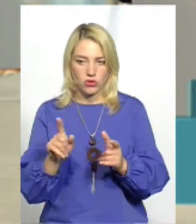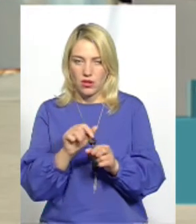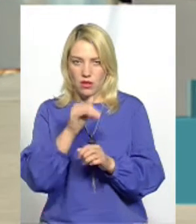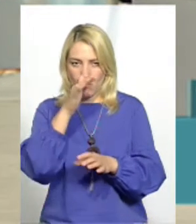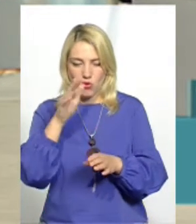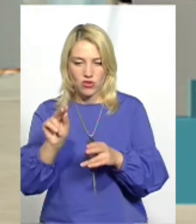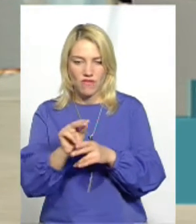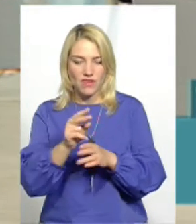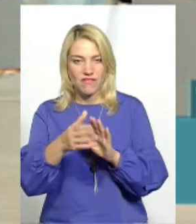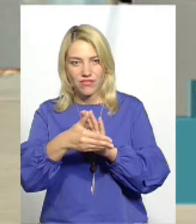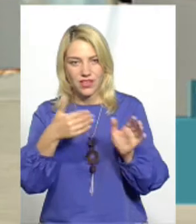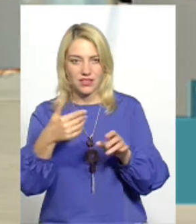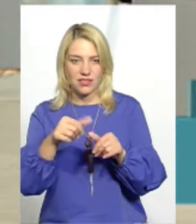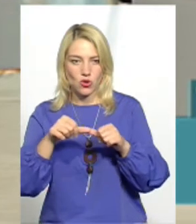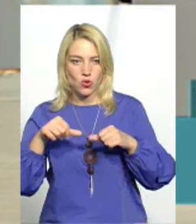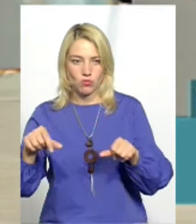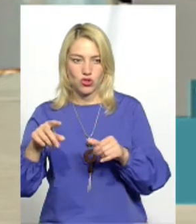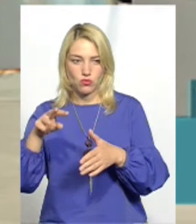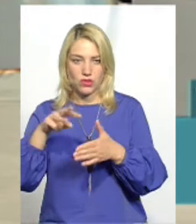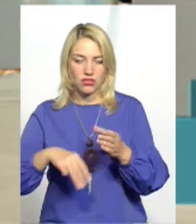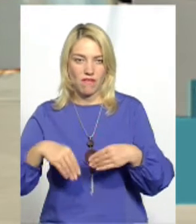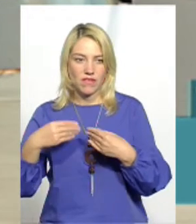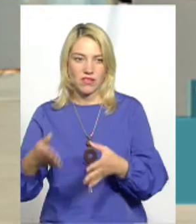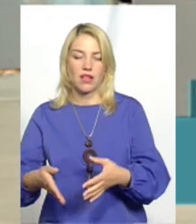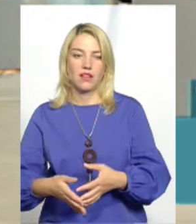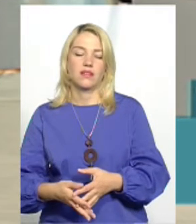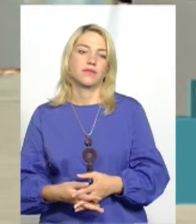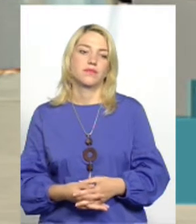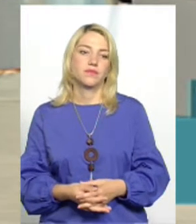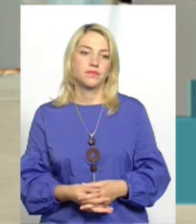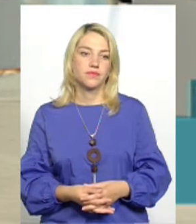виправити там станцію, щоб їх трохи обстрахували так, як треба.